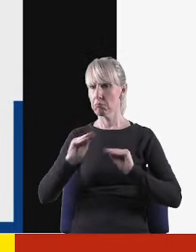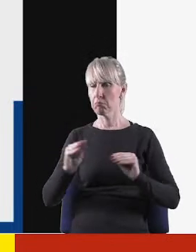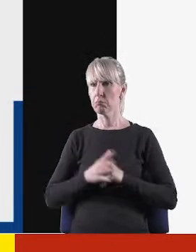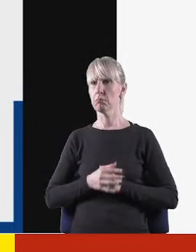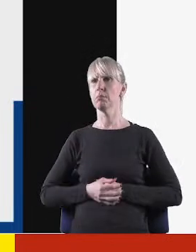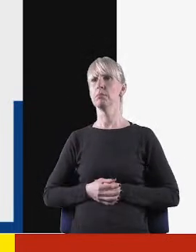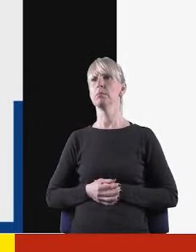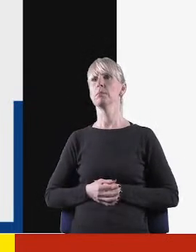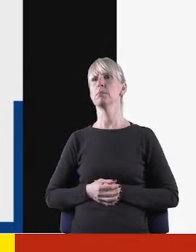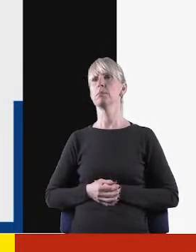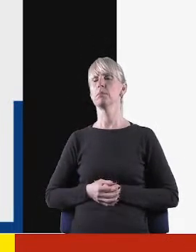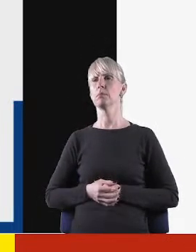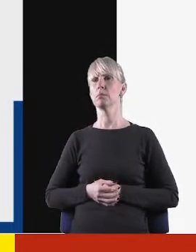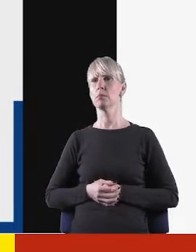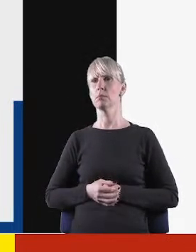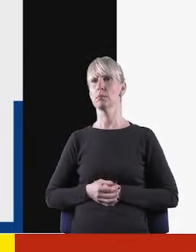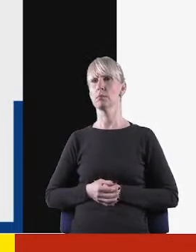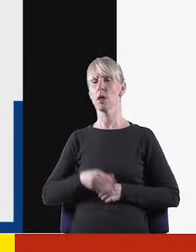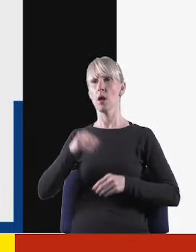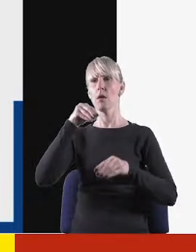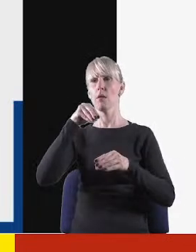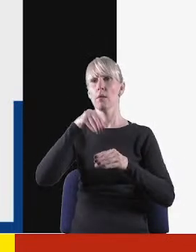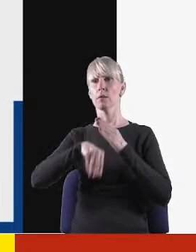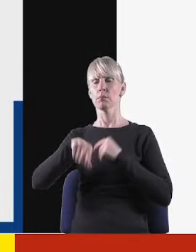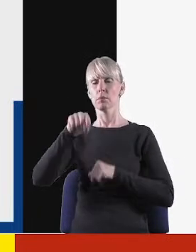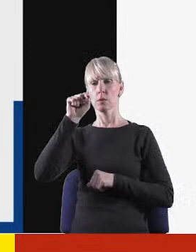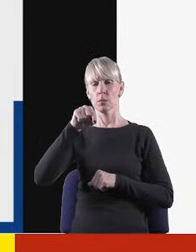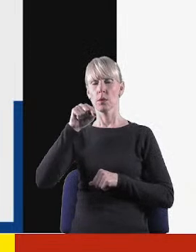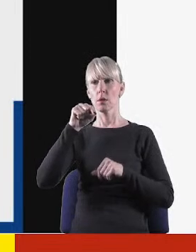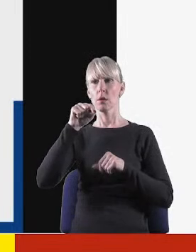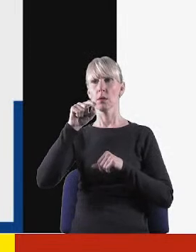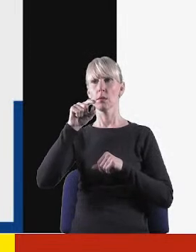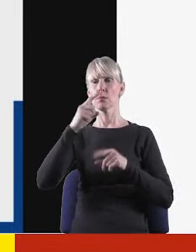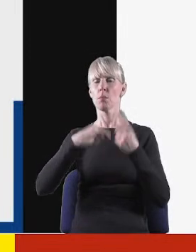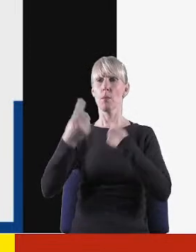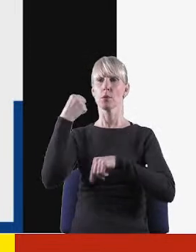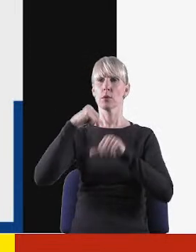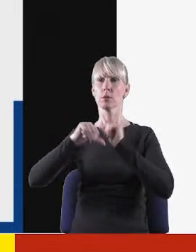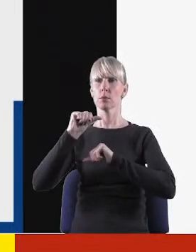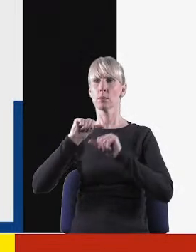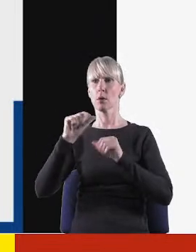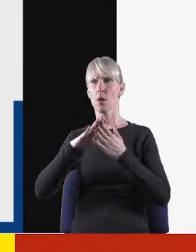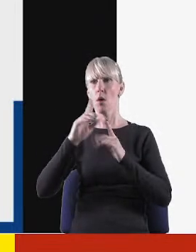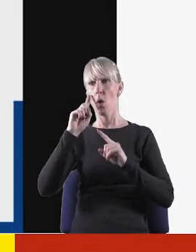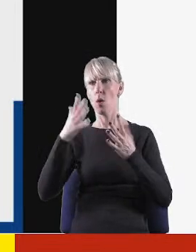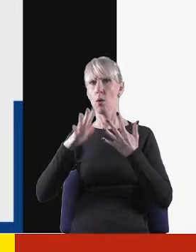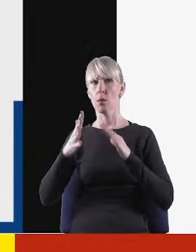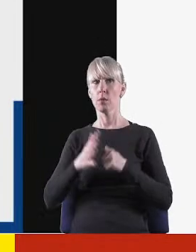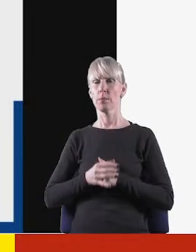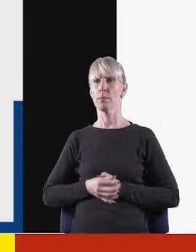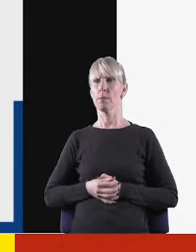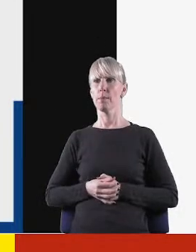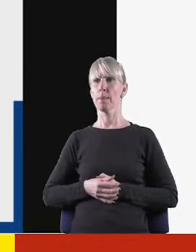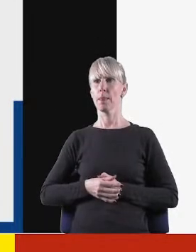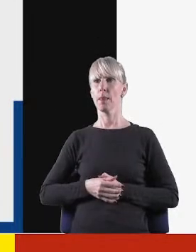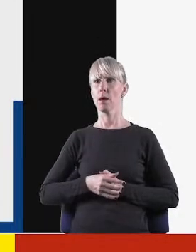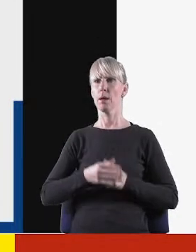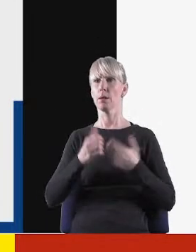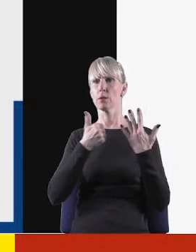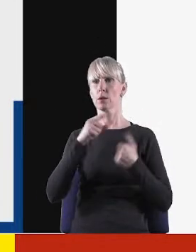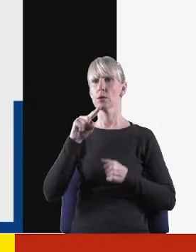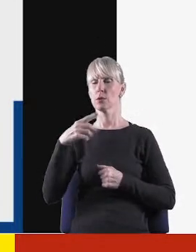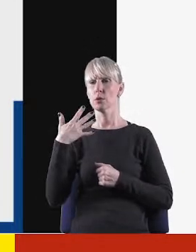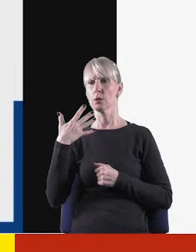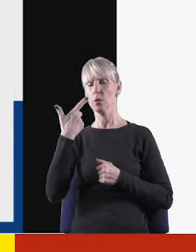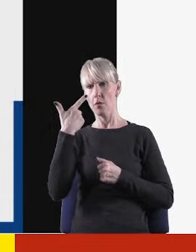nauczycieli. W tym roku, w poprzednim roku szkolnym przeznaczyliśmy na tego typu rzeczy